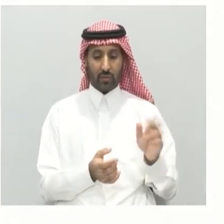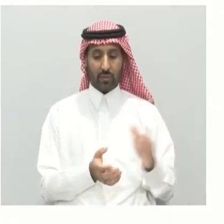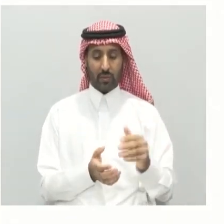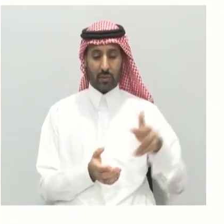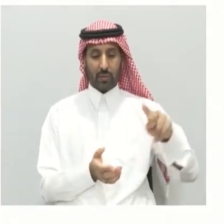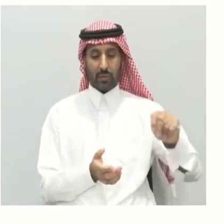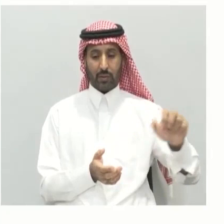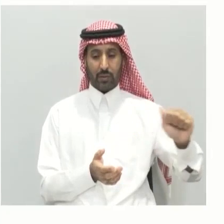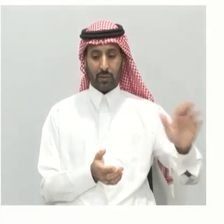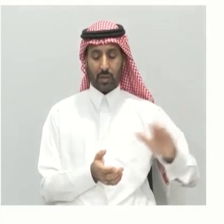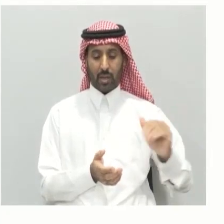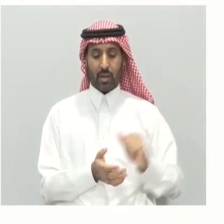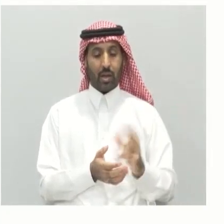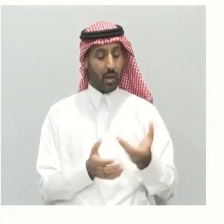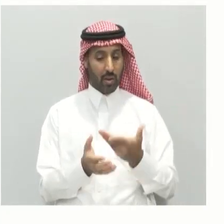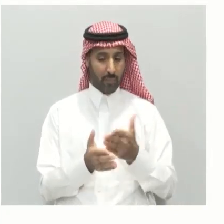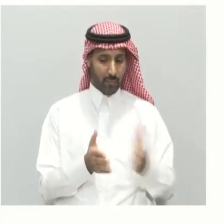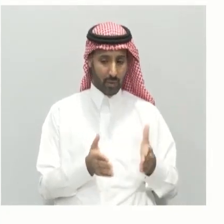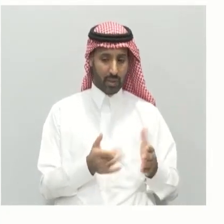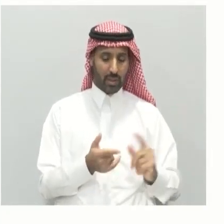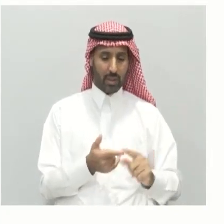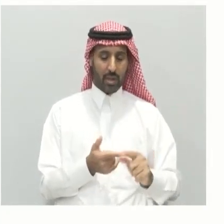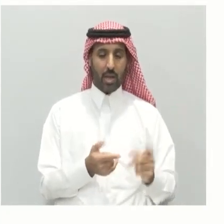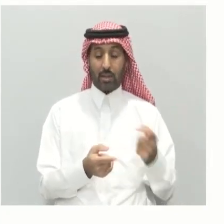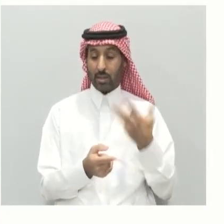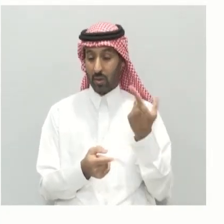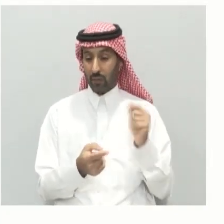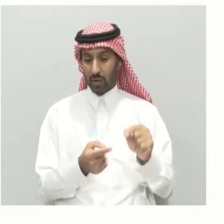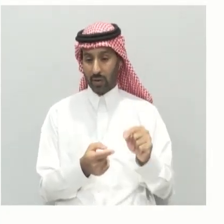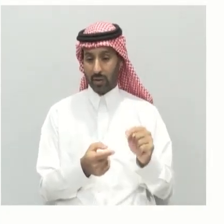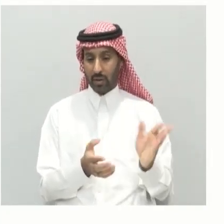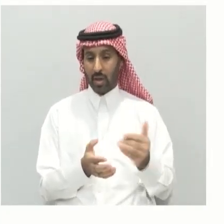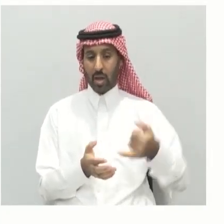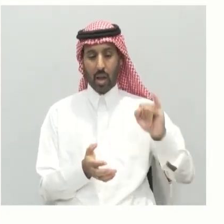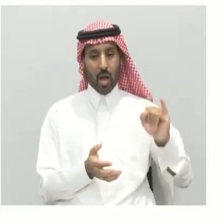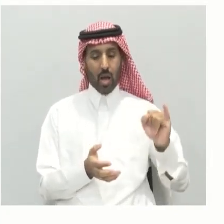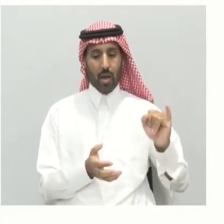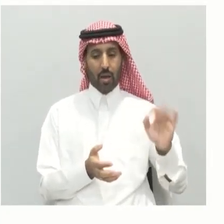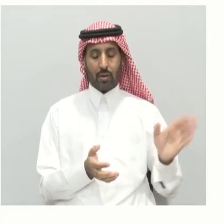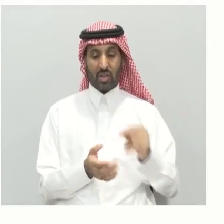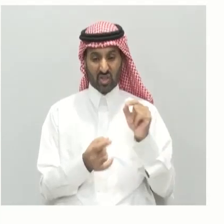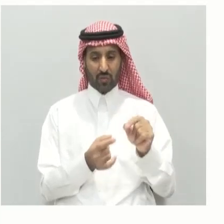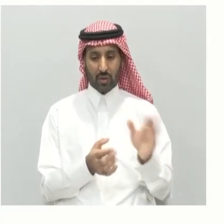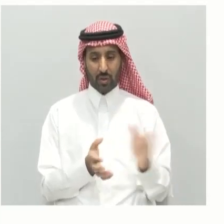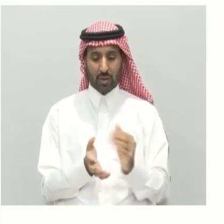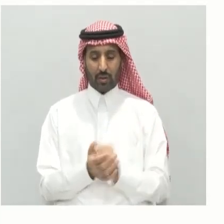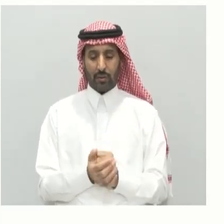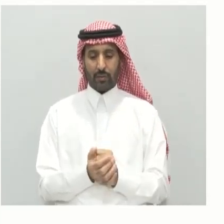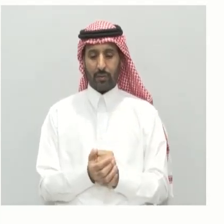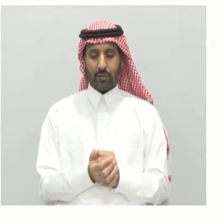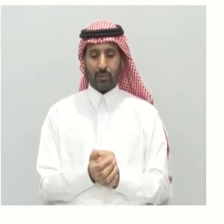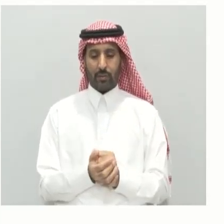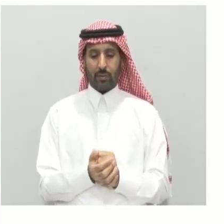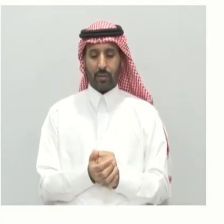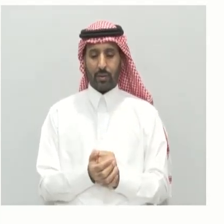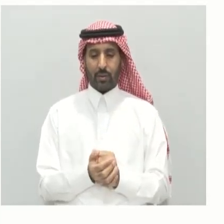النيتروجين او عفوا الصوديوم هنا غير متحد فبالتالي بيكون عندي كم صفر الاي كذلك صفر لانه غير